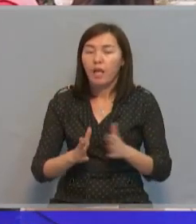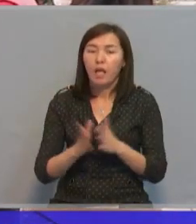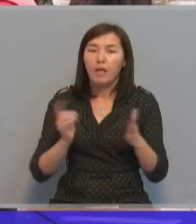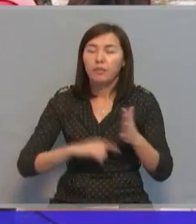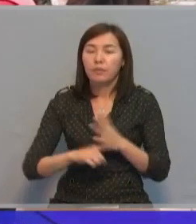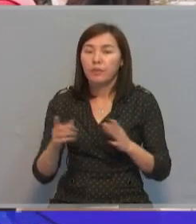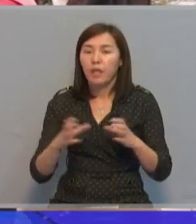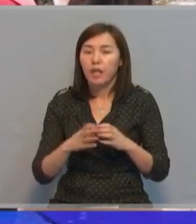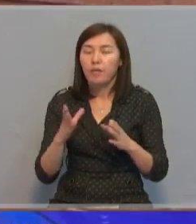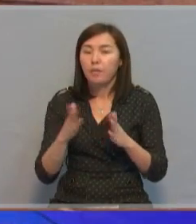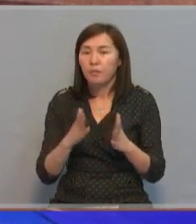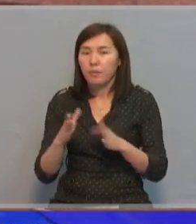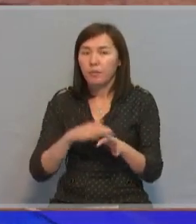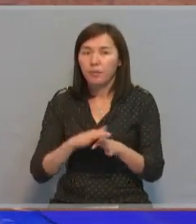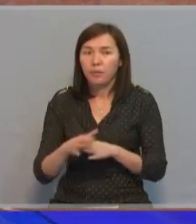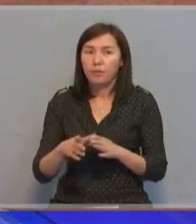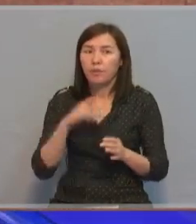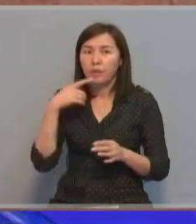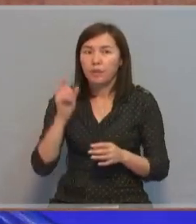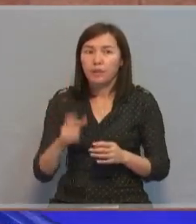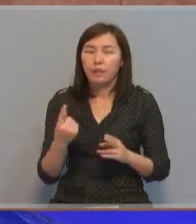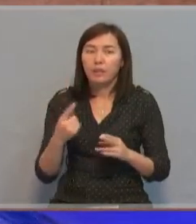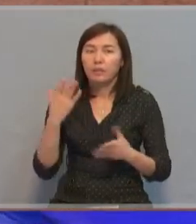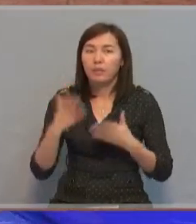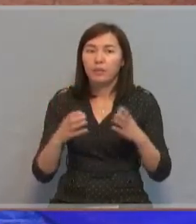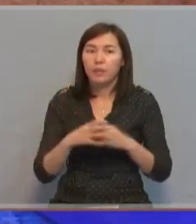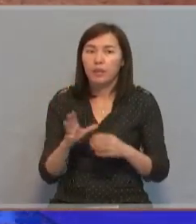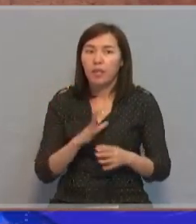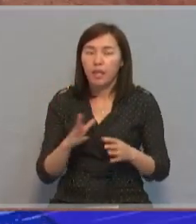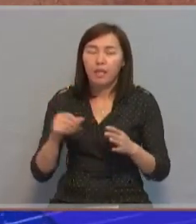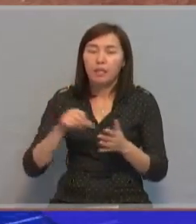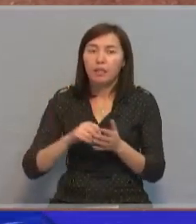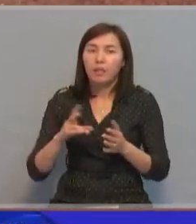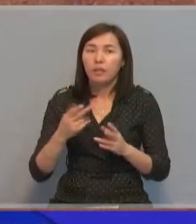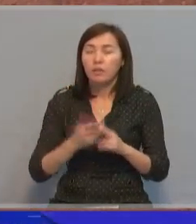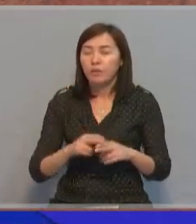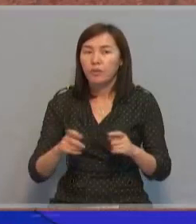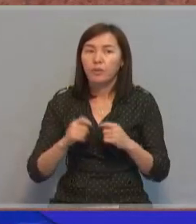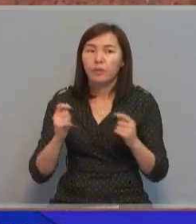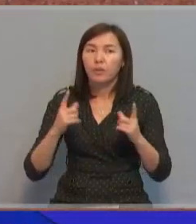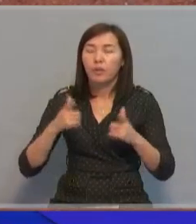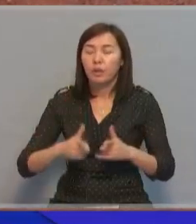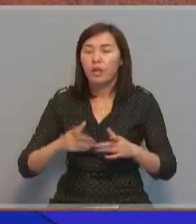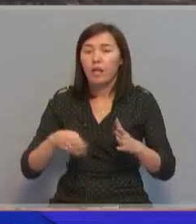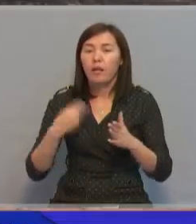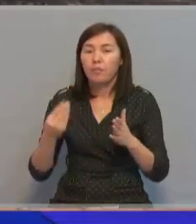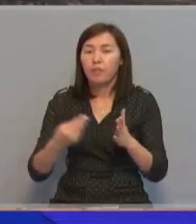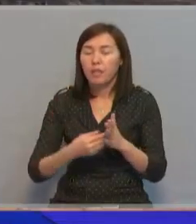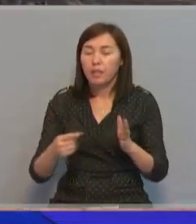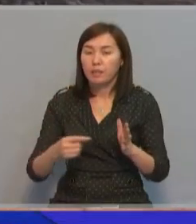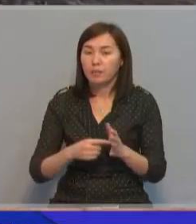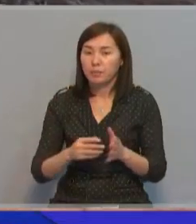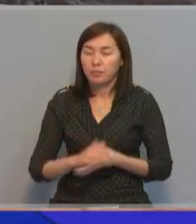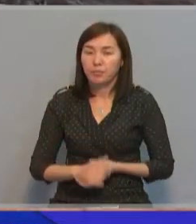стартом. Партийный состав пополнился молодежью. Первый шаг кампании был сделан членами партии, которые открыто выступили с поставленной целью.